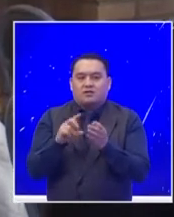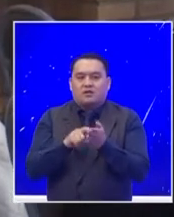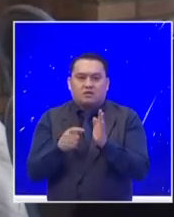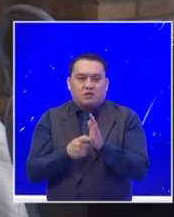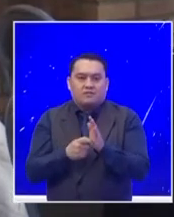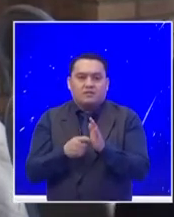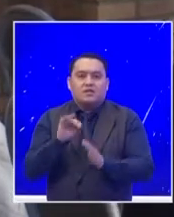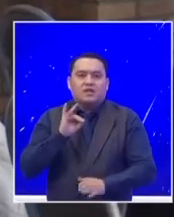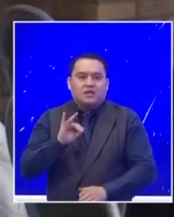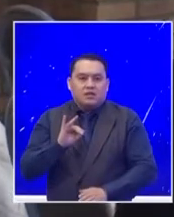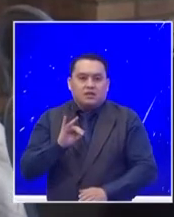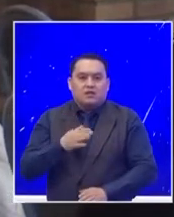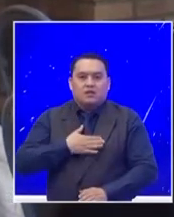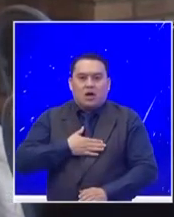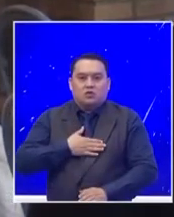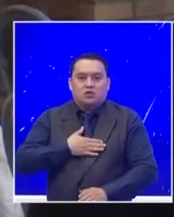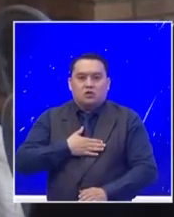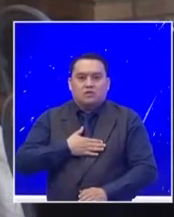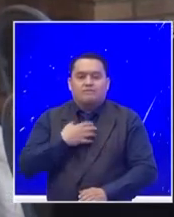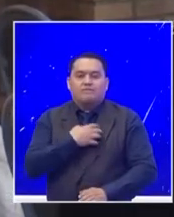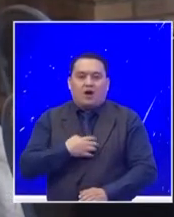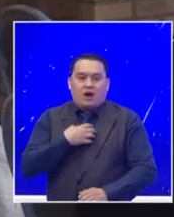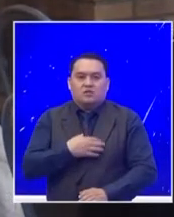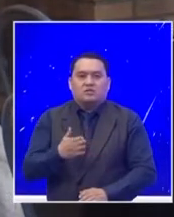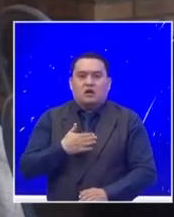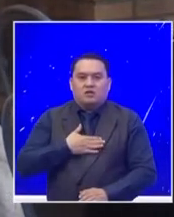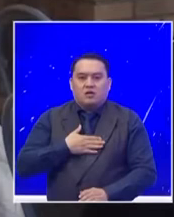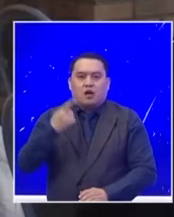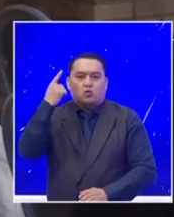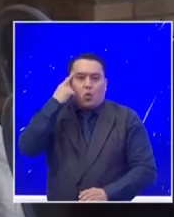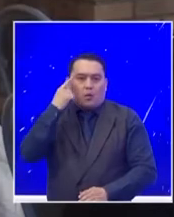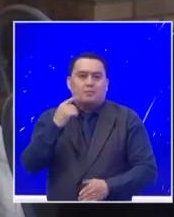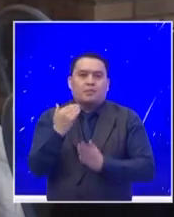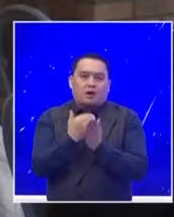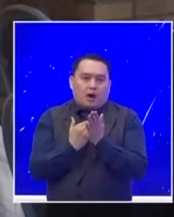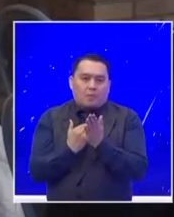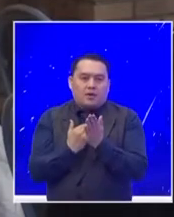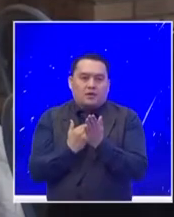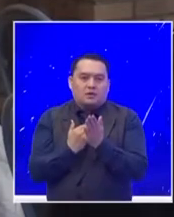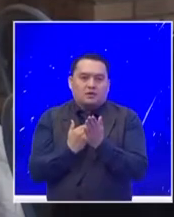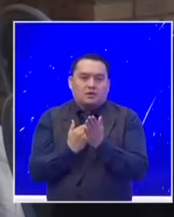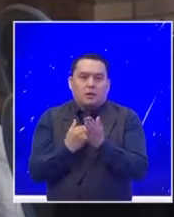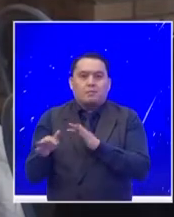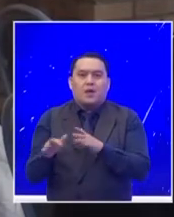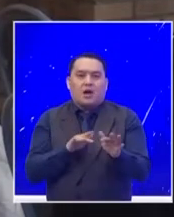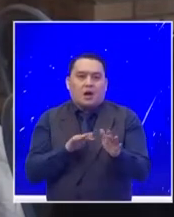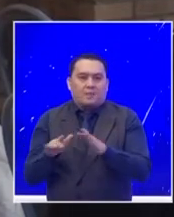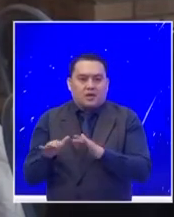и наше будущее очень важно для нас. Я думаю, такие программы, такие вот